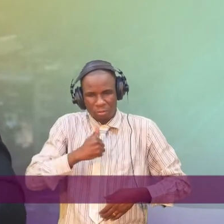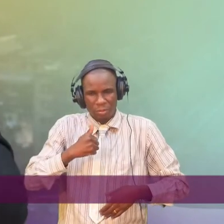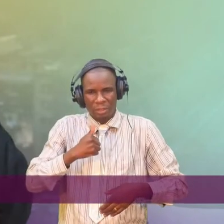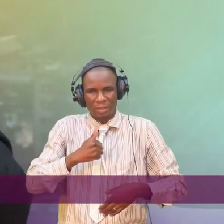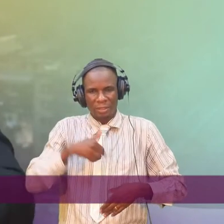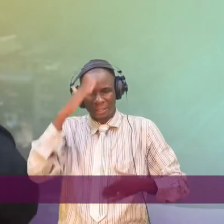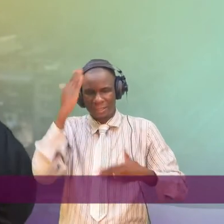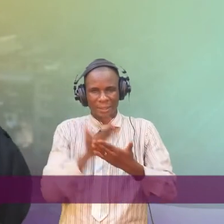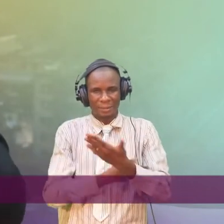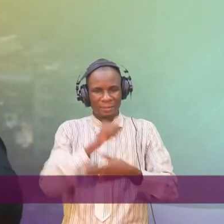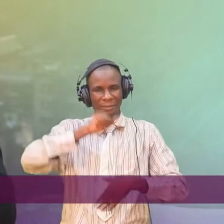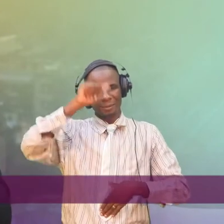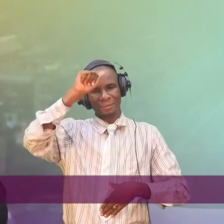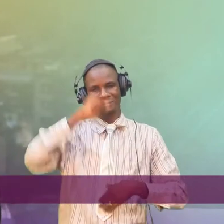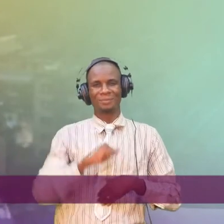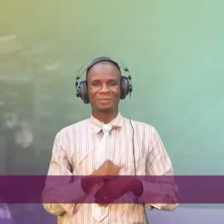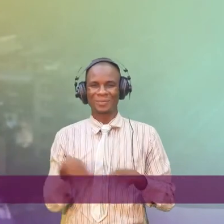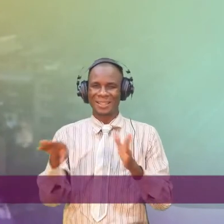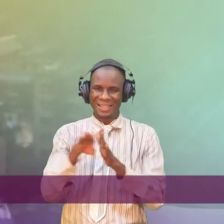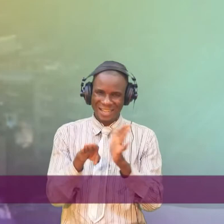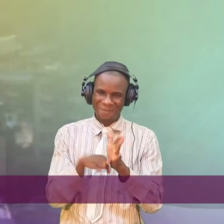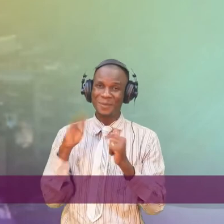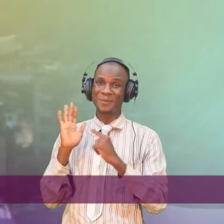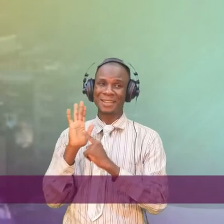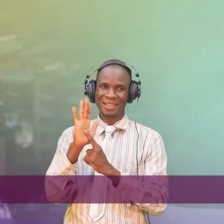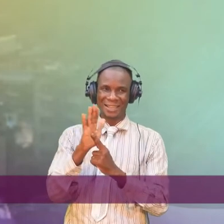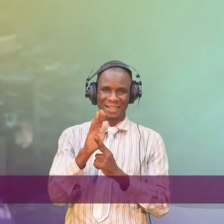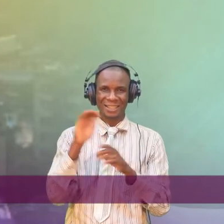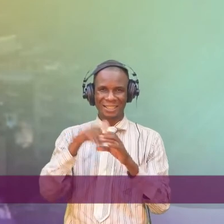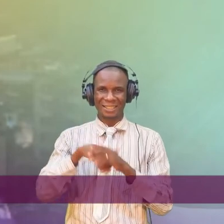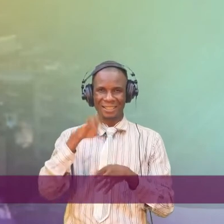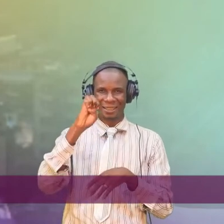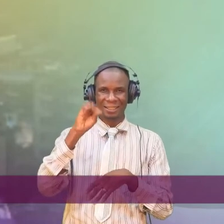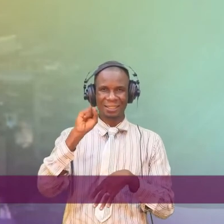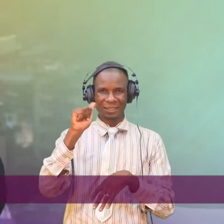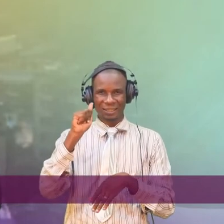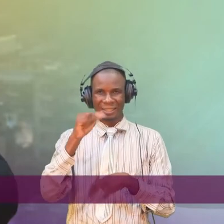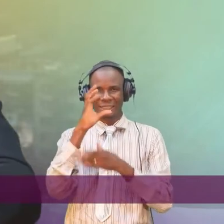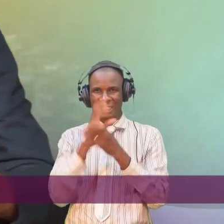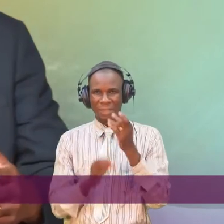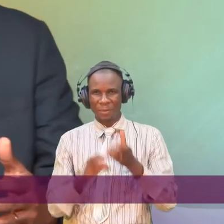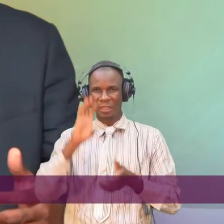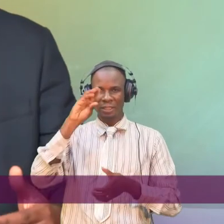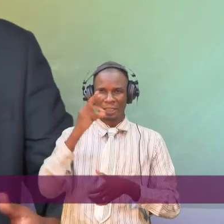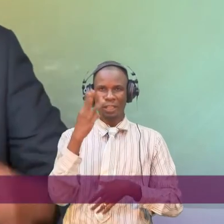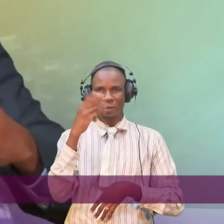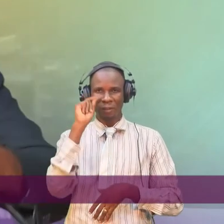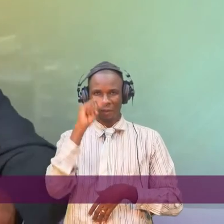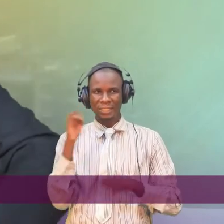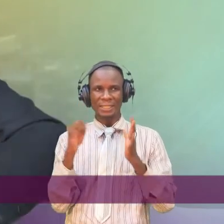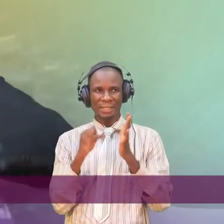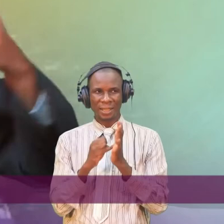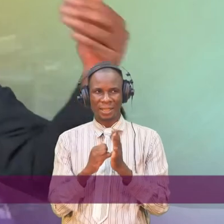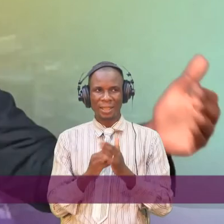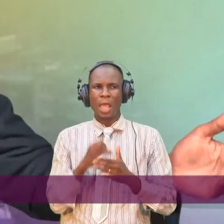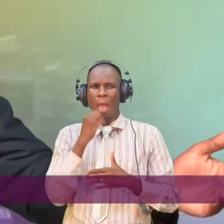ajili yetu, kwa niaba yetu. Sisi Mungu amesema tumepata wokovu,